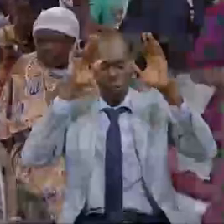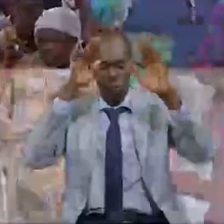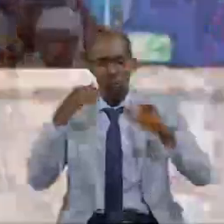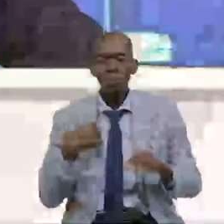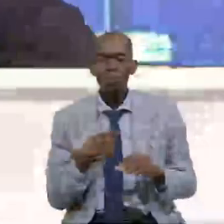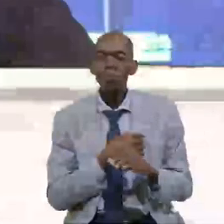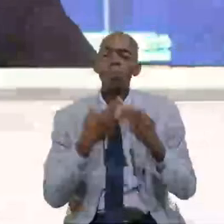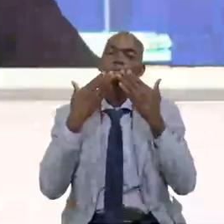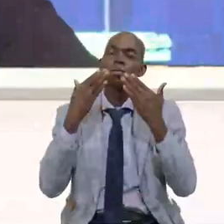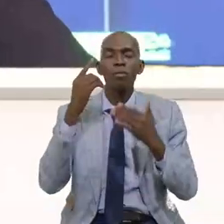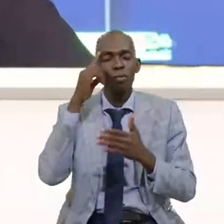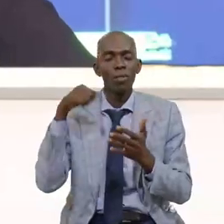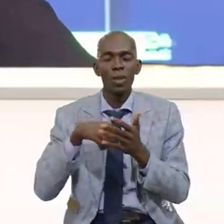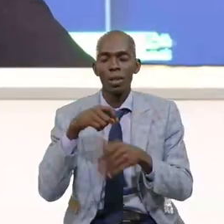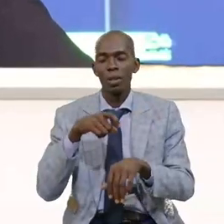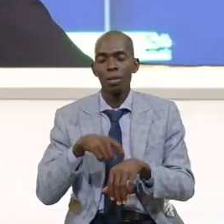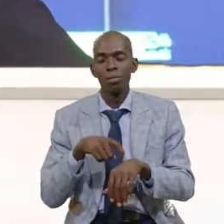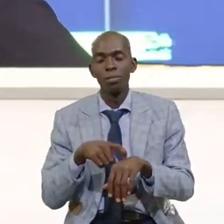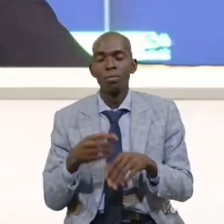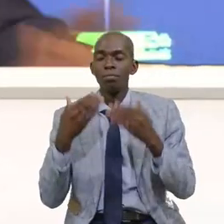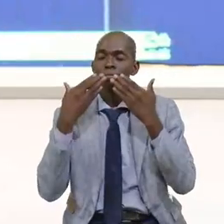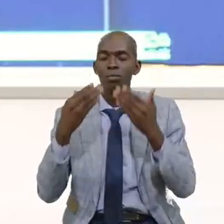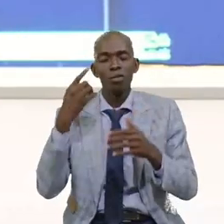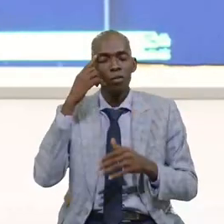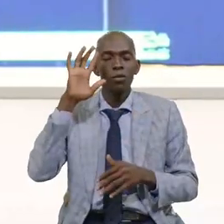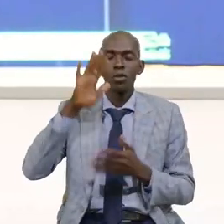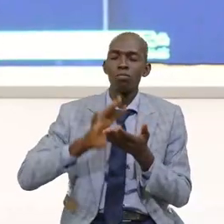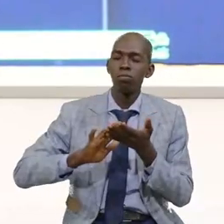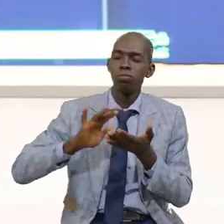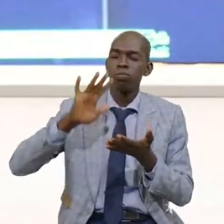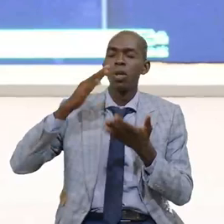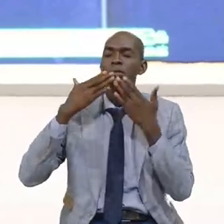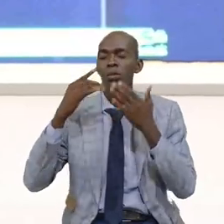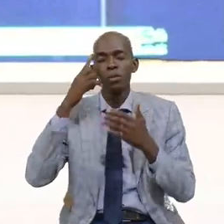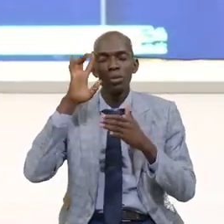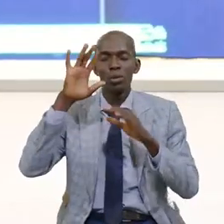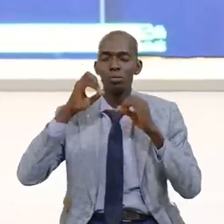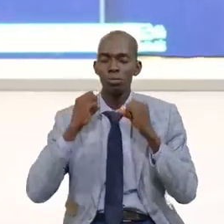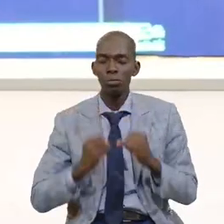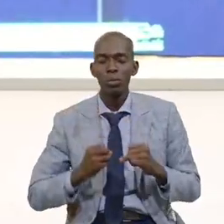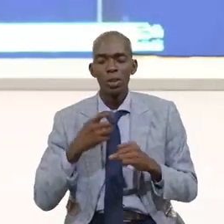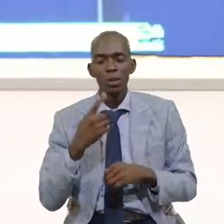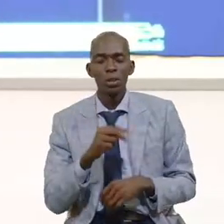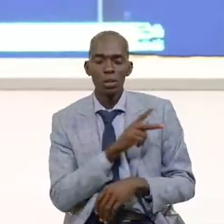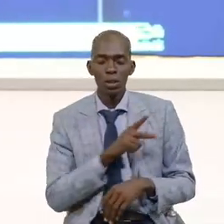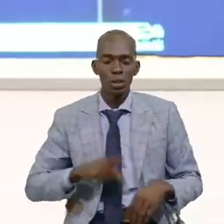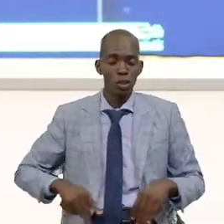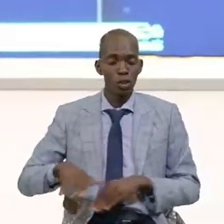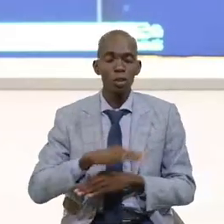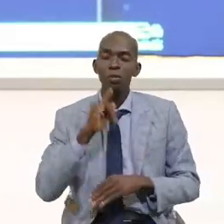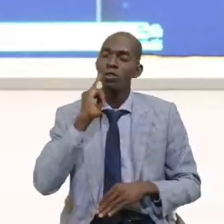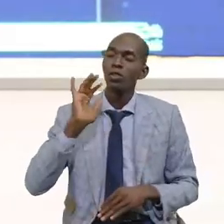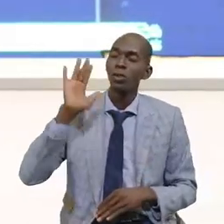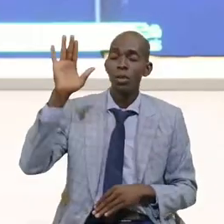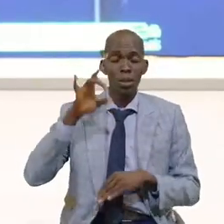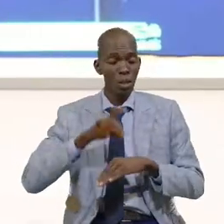Père, nous te remercions pour cette heure. Merci pour ta gloire, merci pour ta puissance. Le royaume